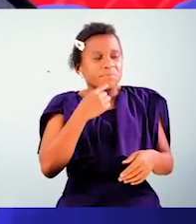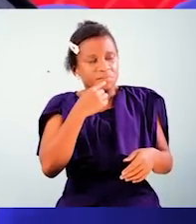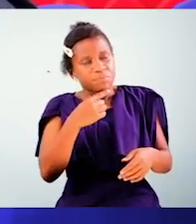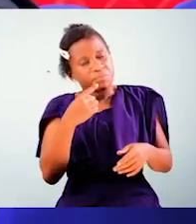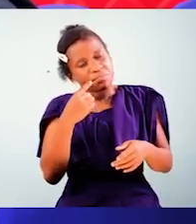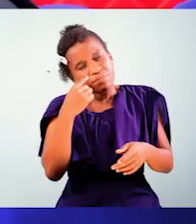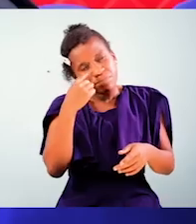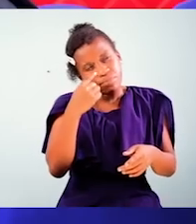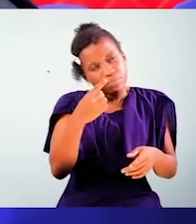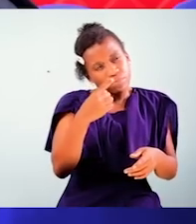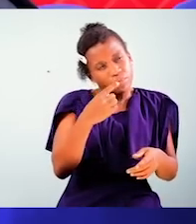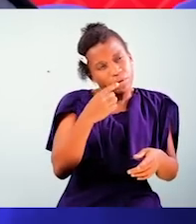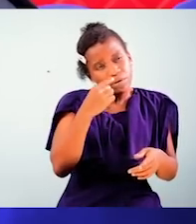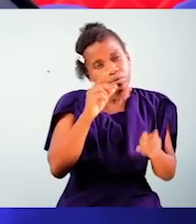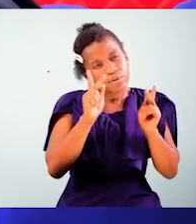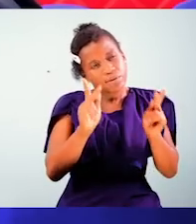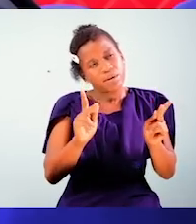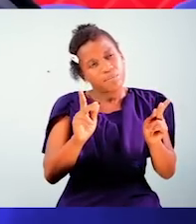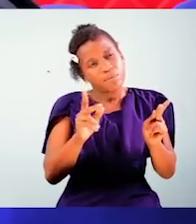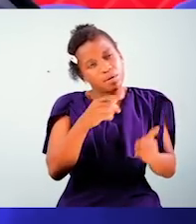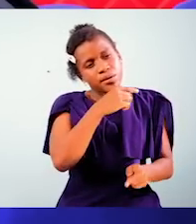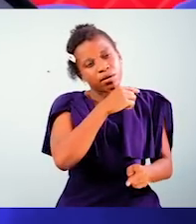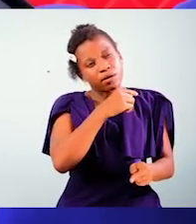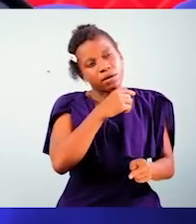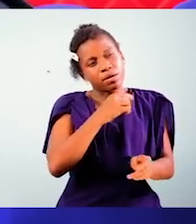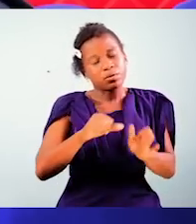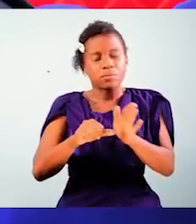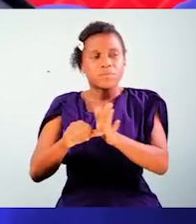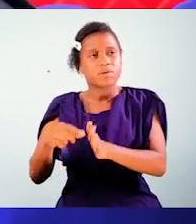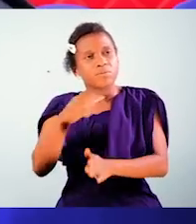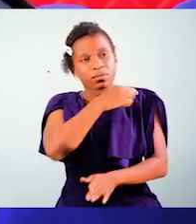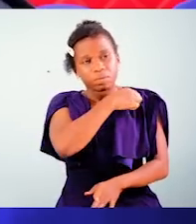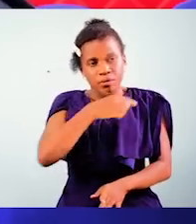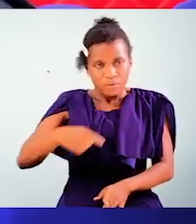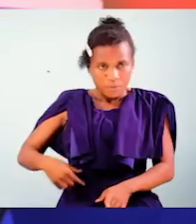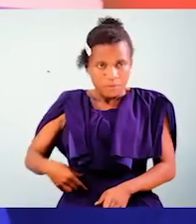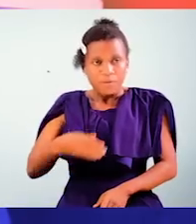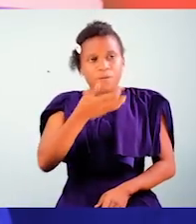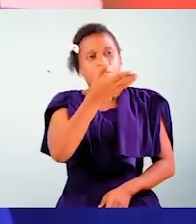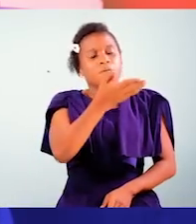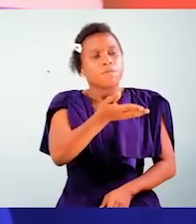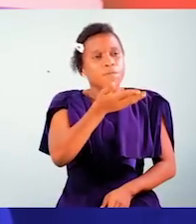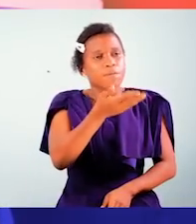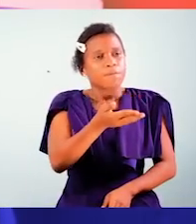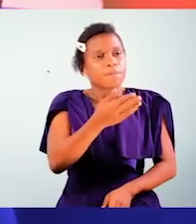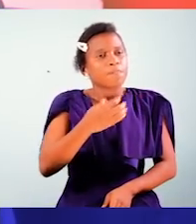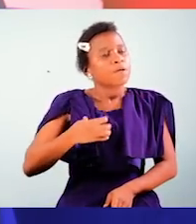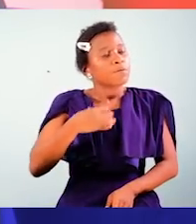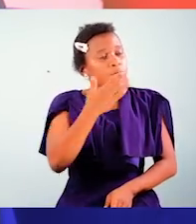kumdhalilisha rais, mamlaka ya rais. Kwa sababu rais anaposhtakiwa sasa kwamba wizara, waziri